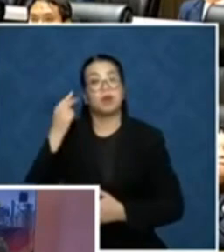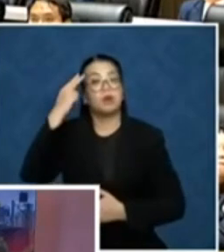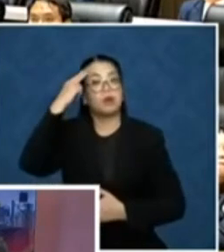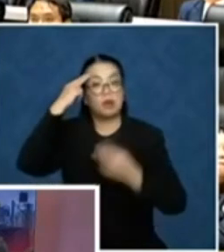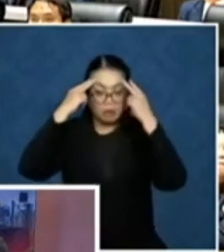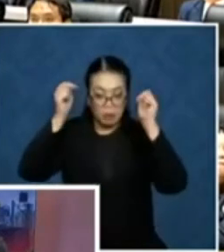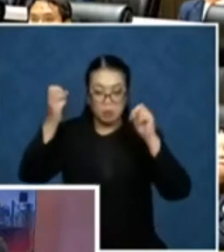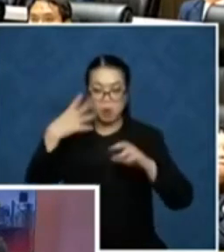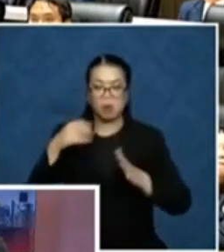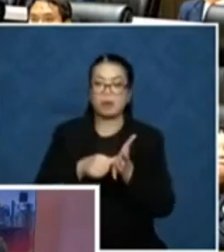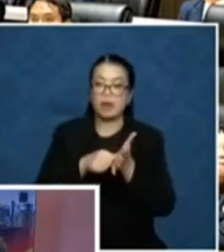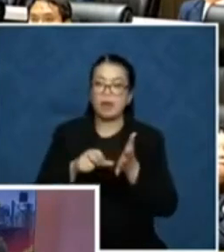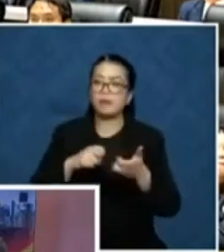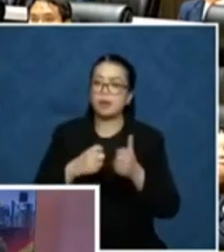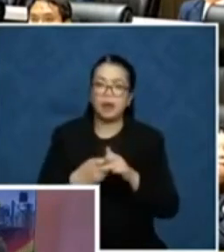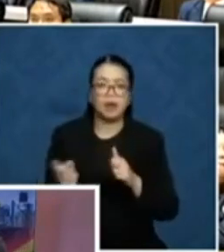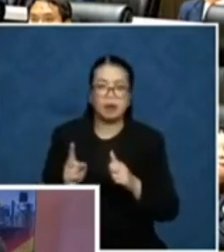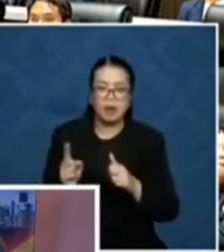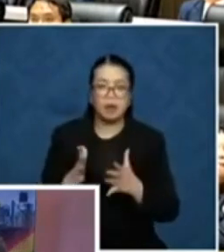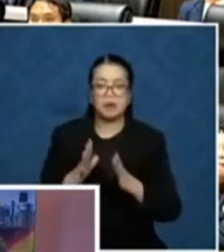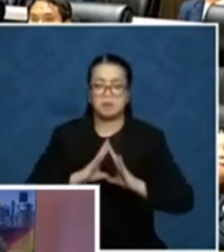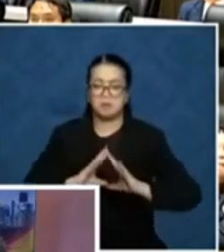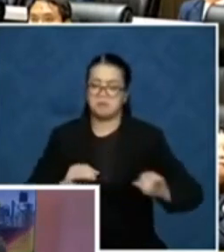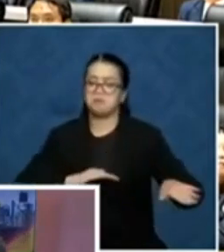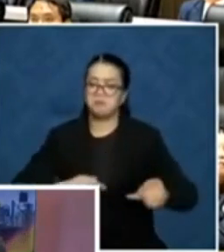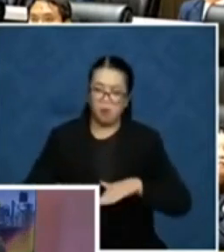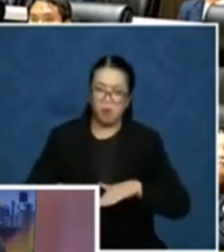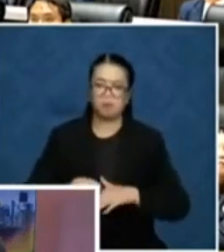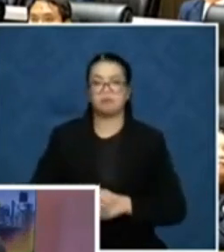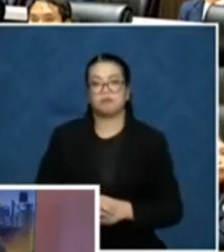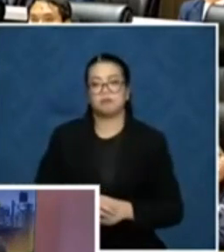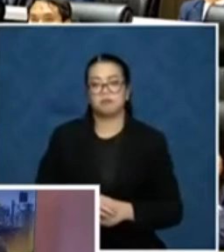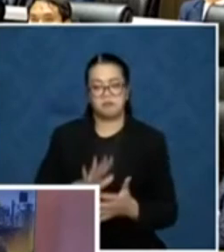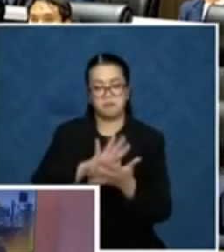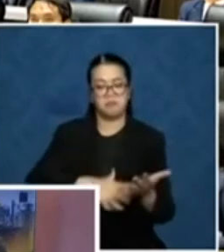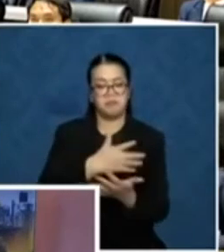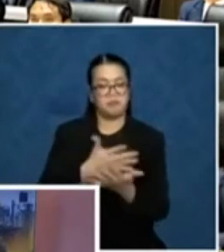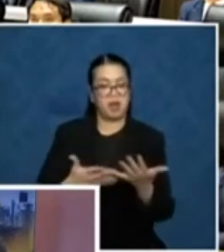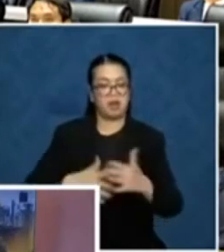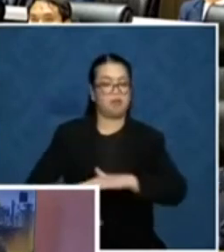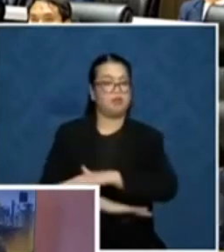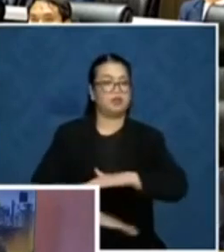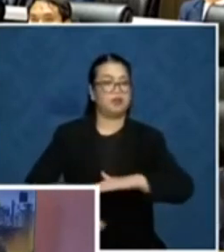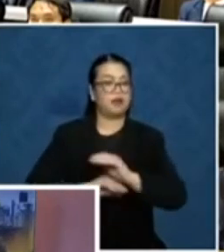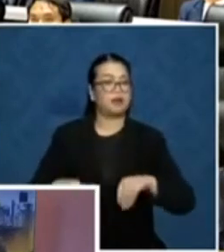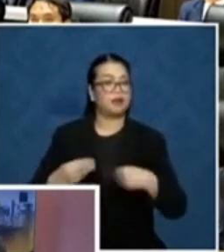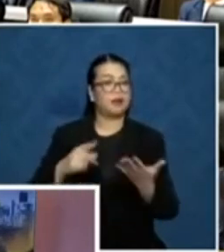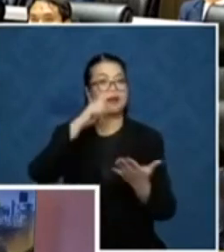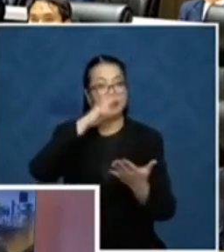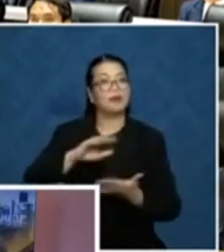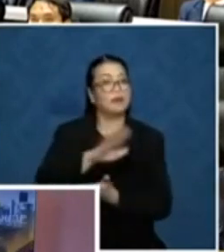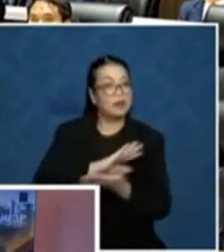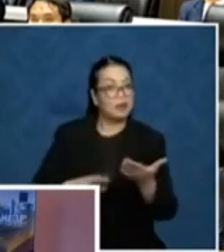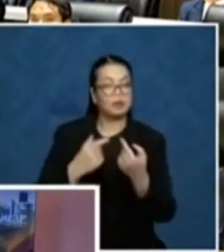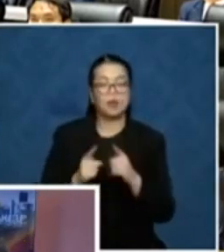นี ้นะฮะ ก็นี่เป็นหลักการทั่วไปแต ่ ทำเป็นมองไม่เห็นแล้วมาโจมตีกันทางการเมืองแล้วก็แปะป้ายติ่งส้มติ่งแดง แ